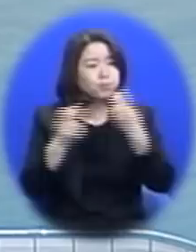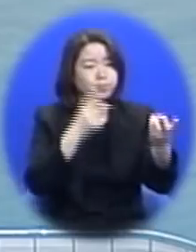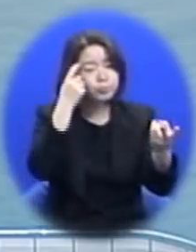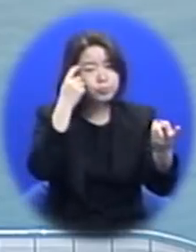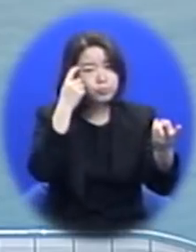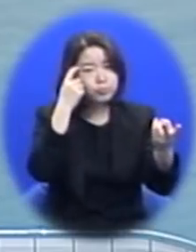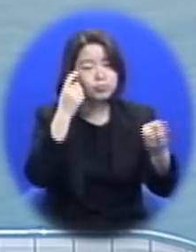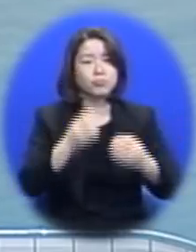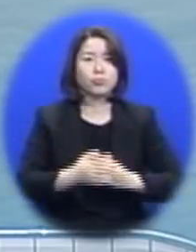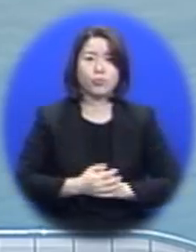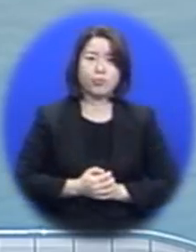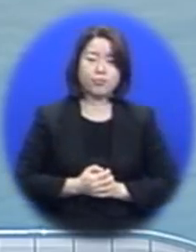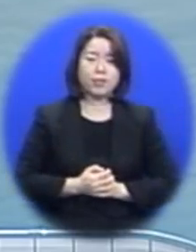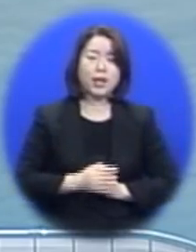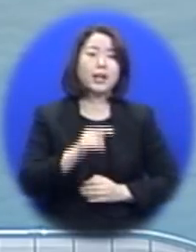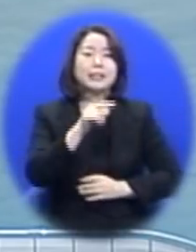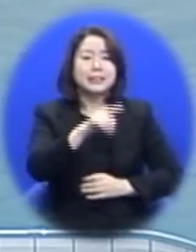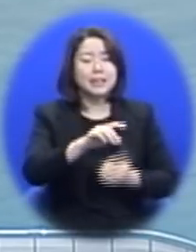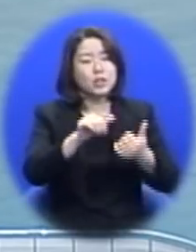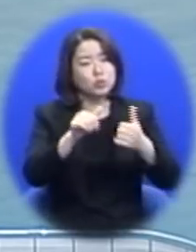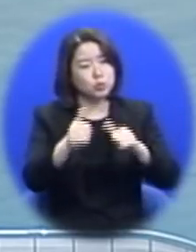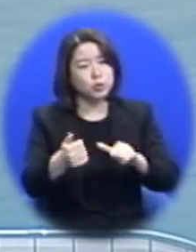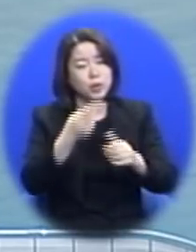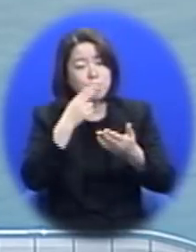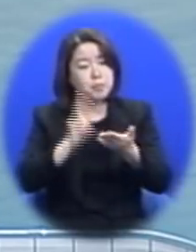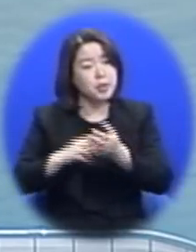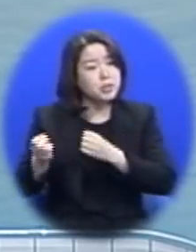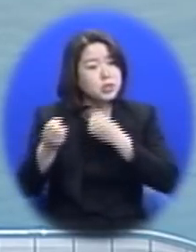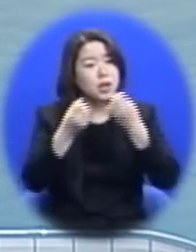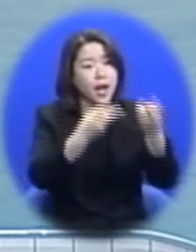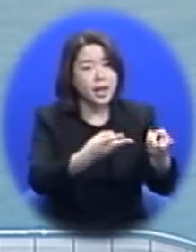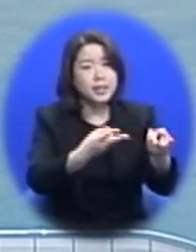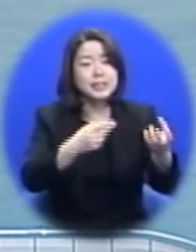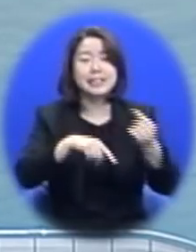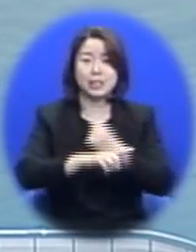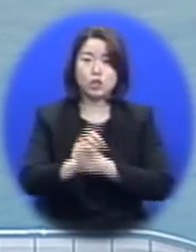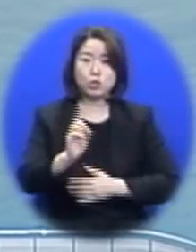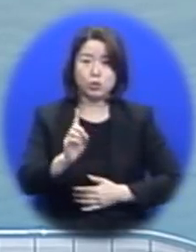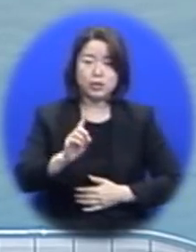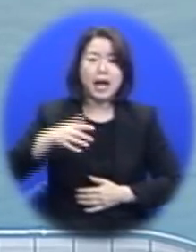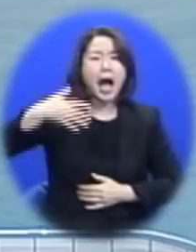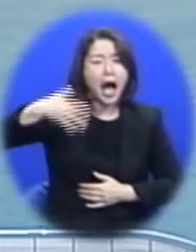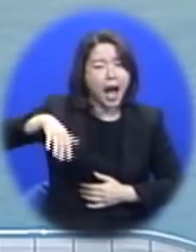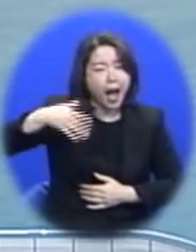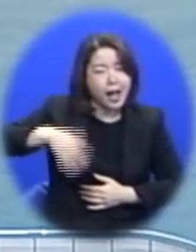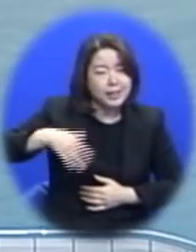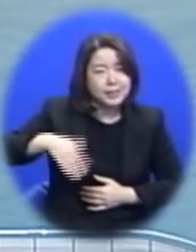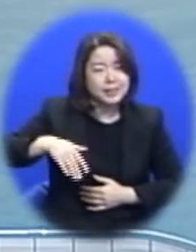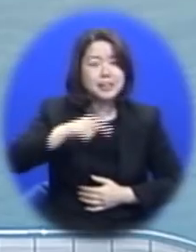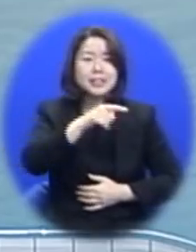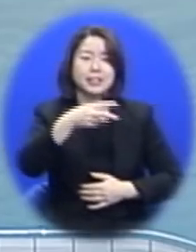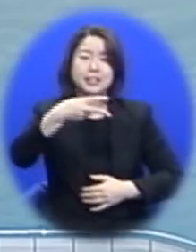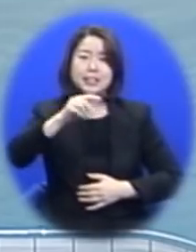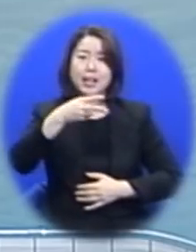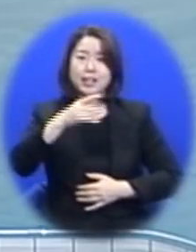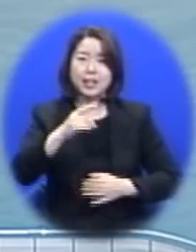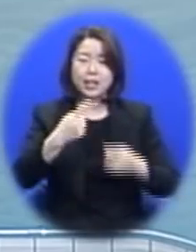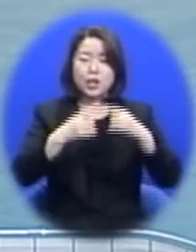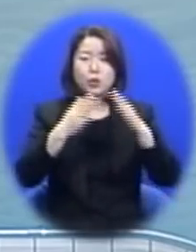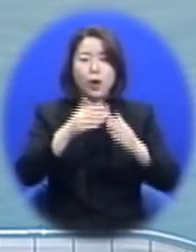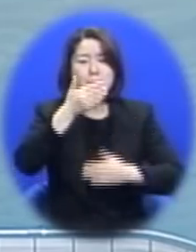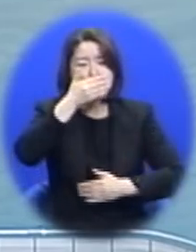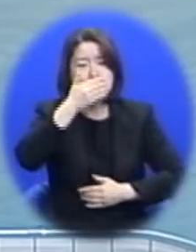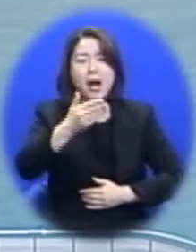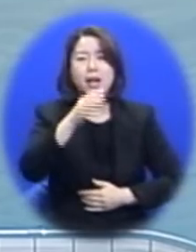사대교회에 내가 죽었다고 이렇게 편지를 보내는 것은 아직까지 사대교회의 가능성이 있기 때문이죠.